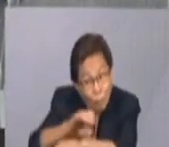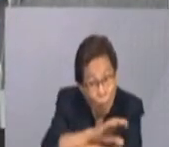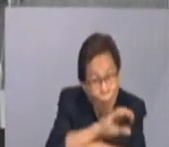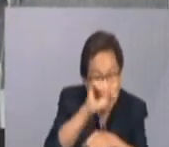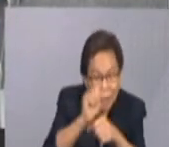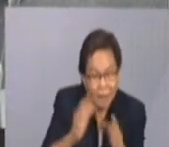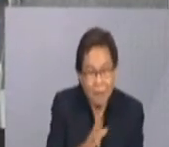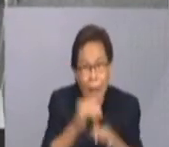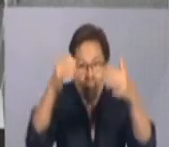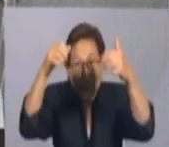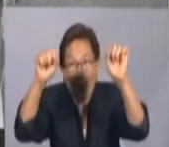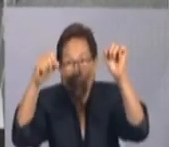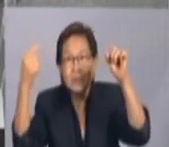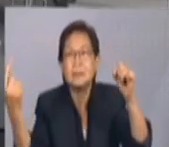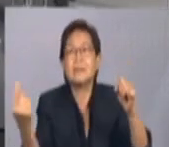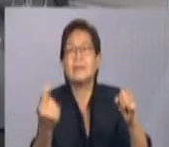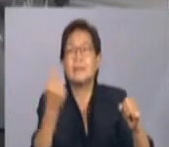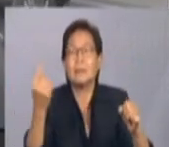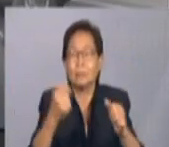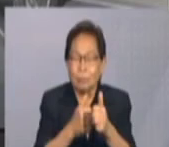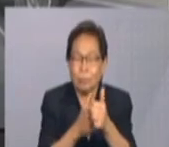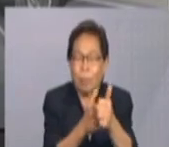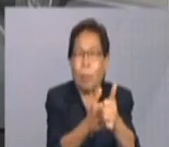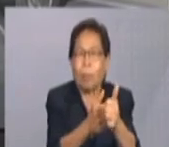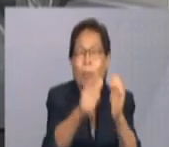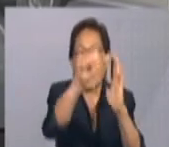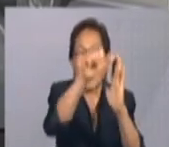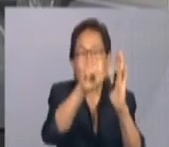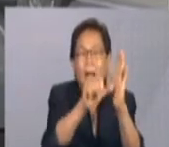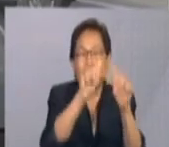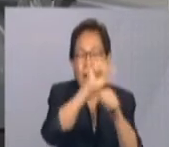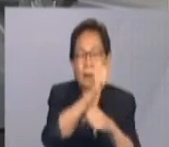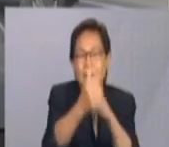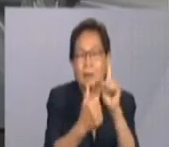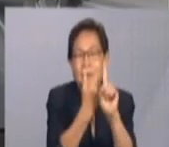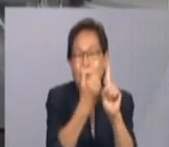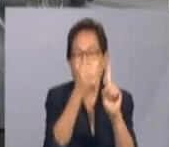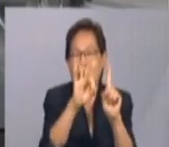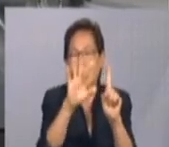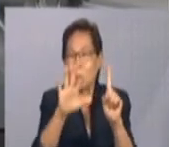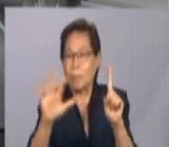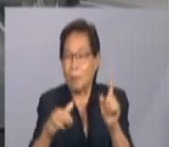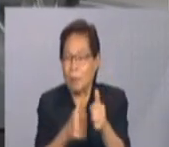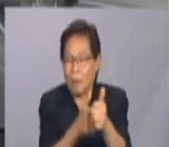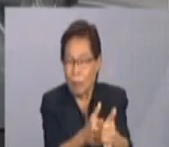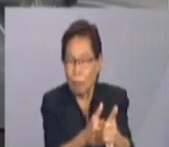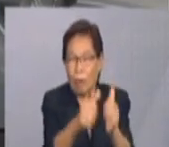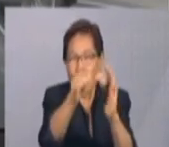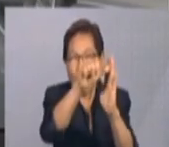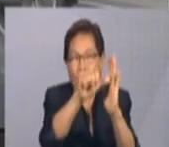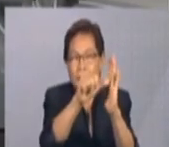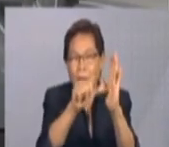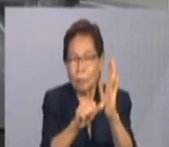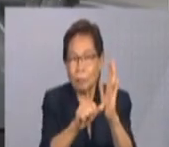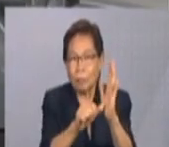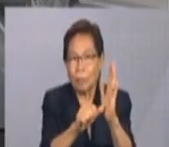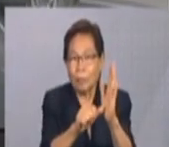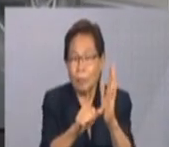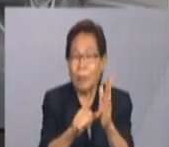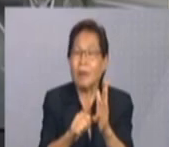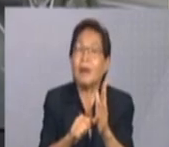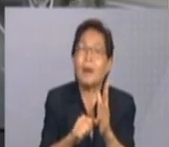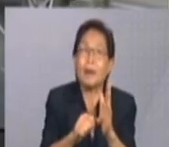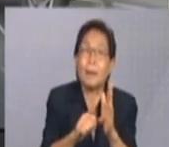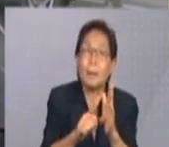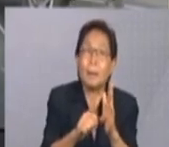majikan agar senantiasa mematuhi akta kjpplus 55 atau atau perusahaan